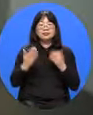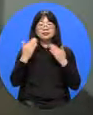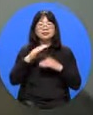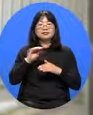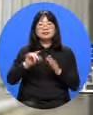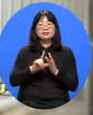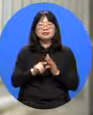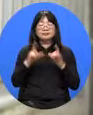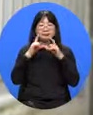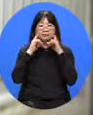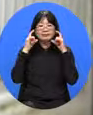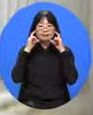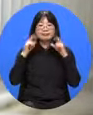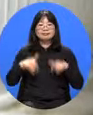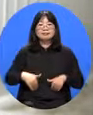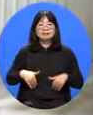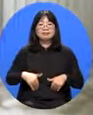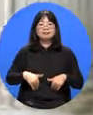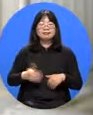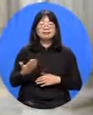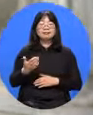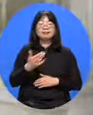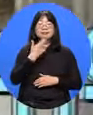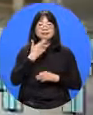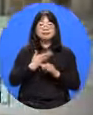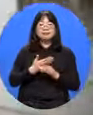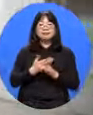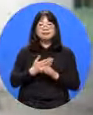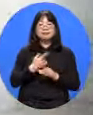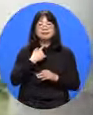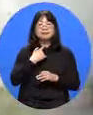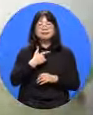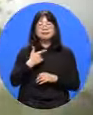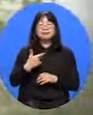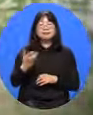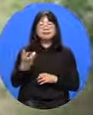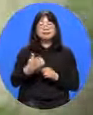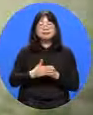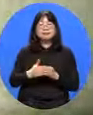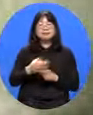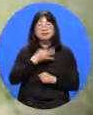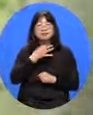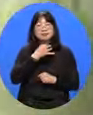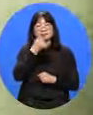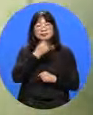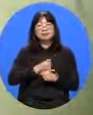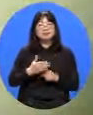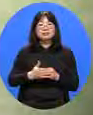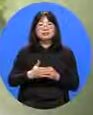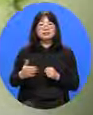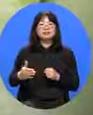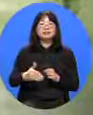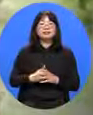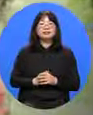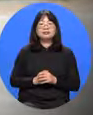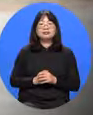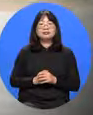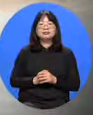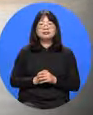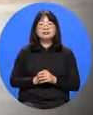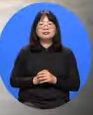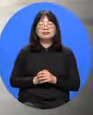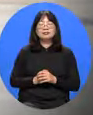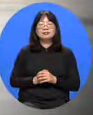때도 마스크를 써야 해요. 그렇지 않으면 목이 너무 칼칼해서 기침이 나거든요.